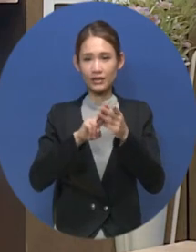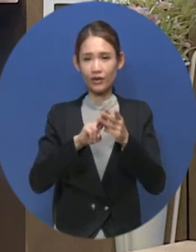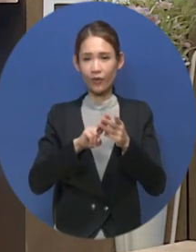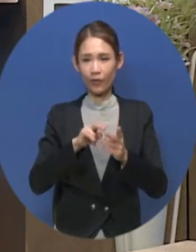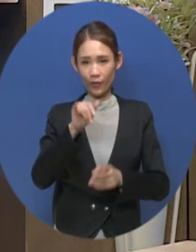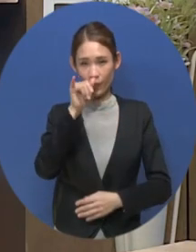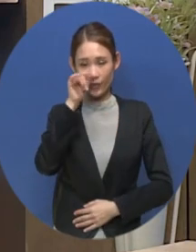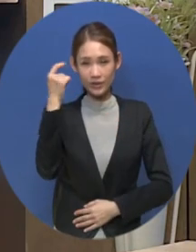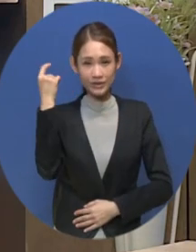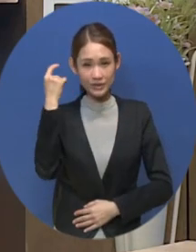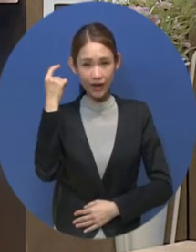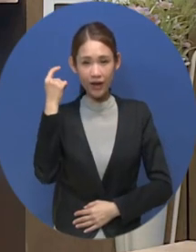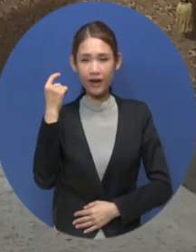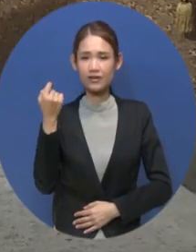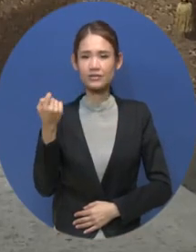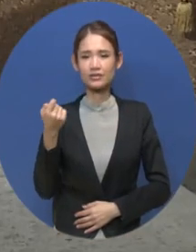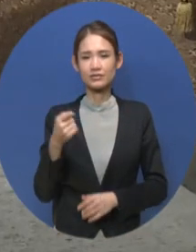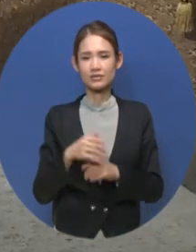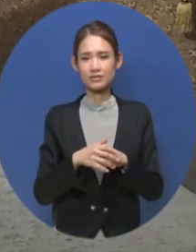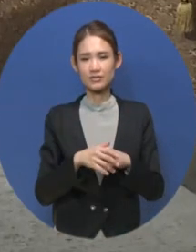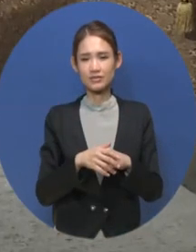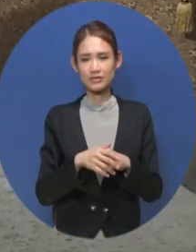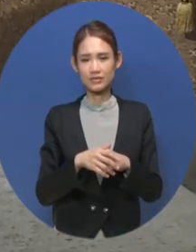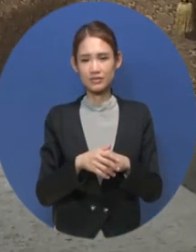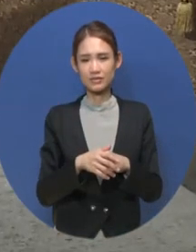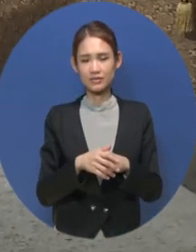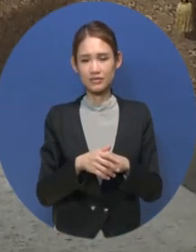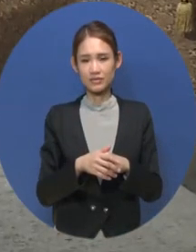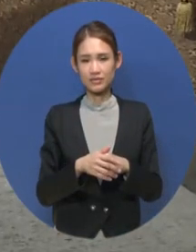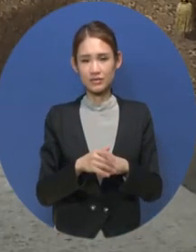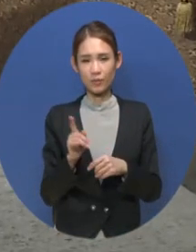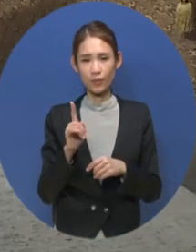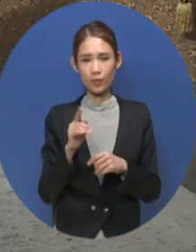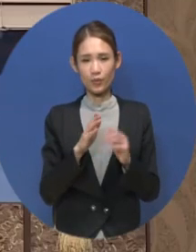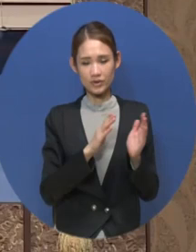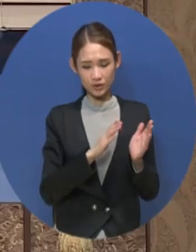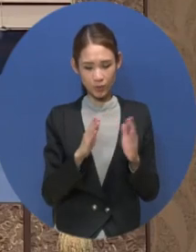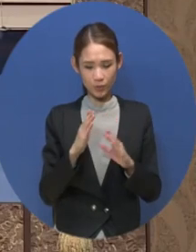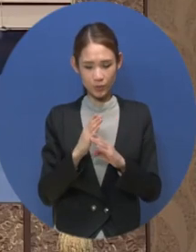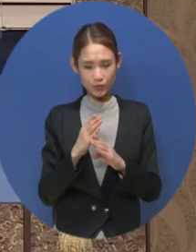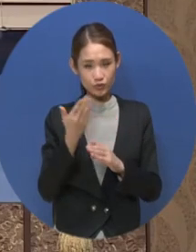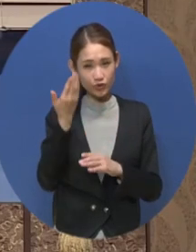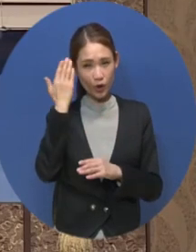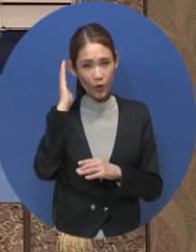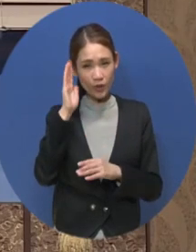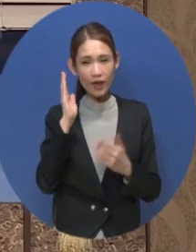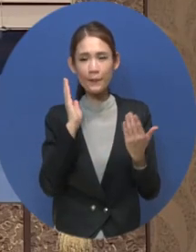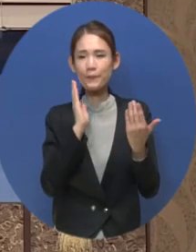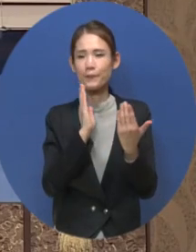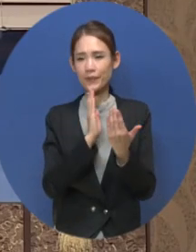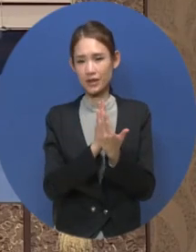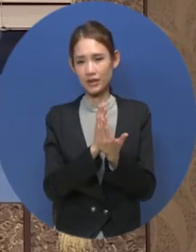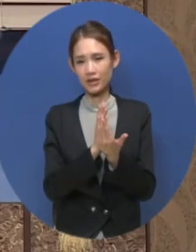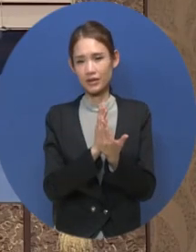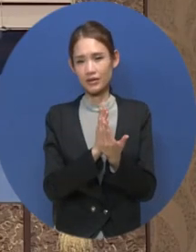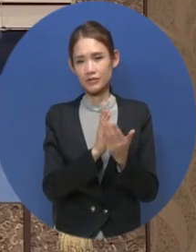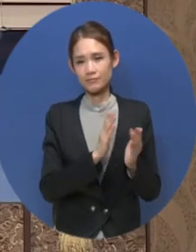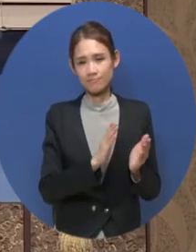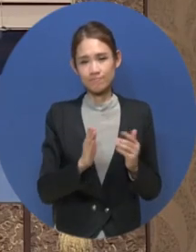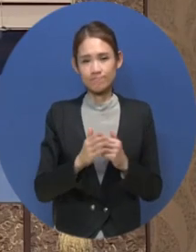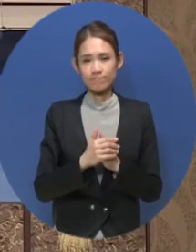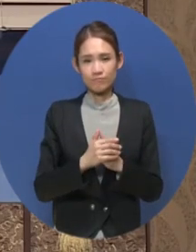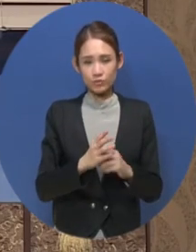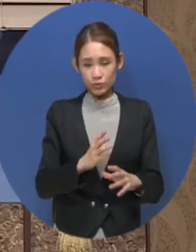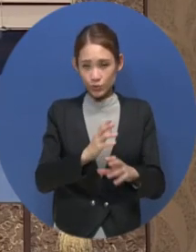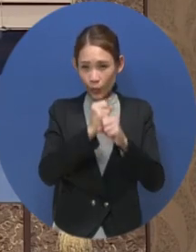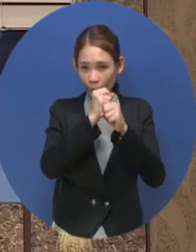생활체육정보센터라고 또 있다고 들었어요. 예, 예. 저희가 이제 그것도 저희가 이제 좀 정비를 지금 현대에 맞춰서 지금 아. 하려고 준비를 하고 있는데요. 네. 이제 통합